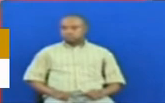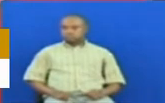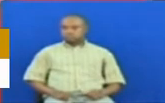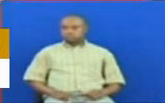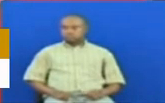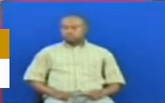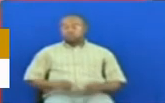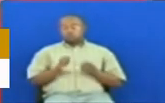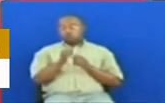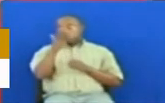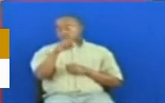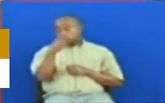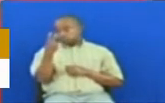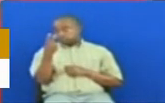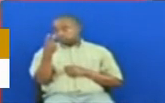vile